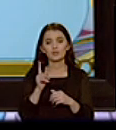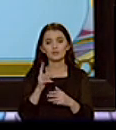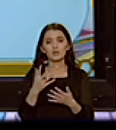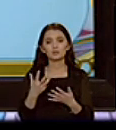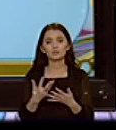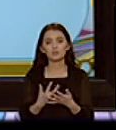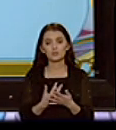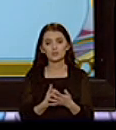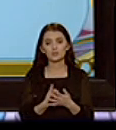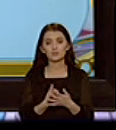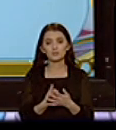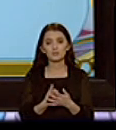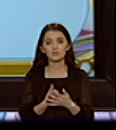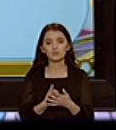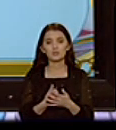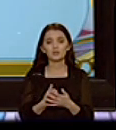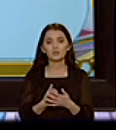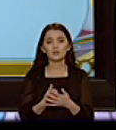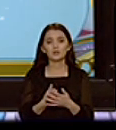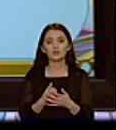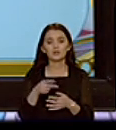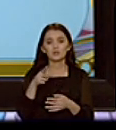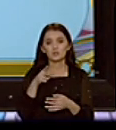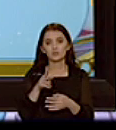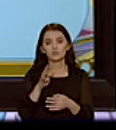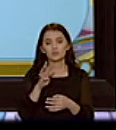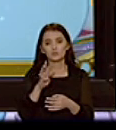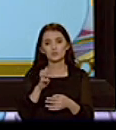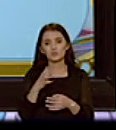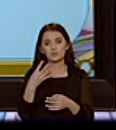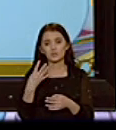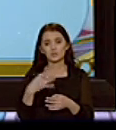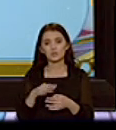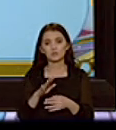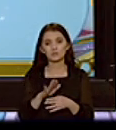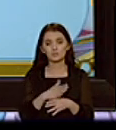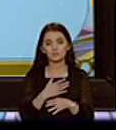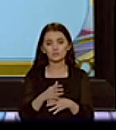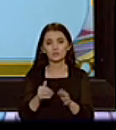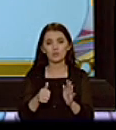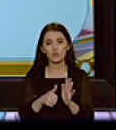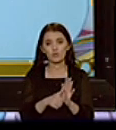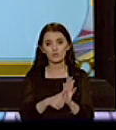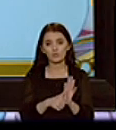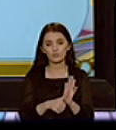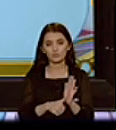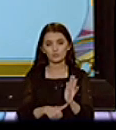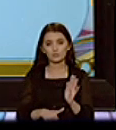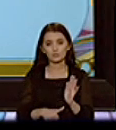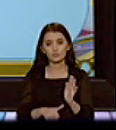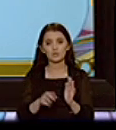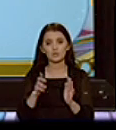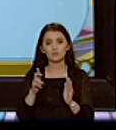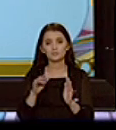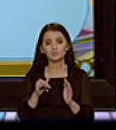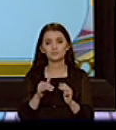nimani topganimizni aniqlaymiz. Ya'ni 2400 ni 40 ga bo'lsak 60 ta. Demak,